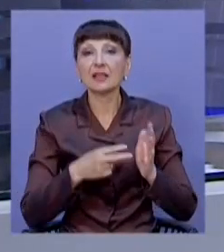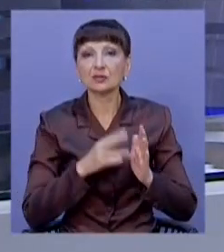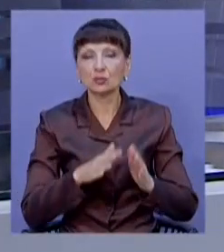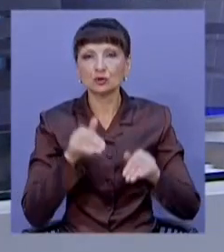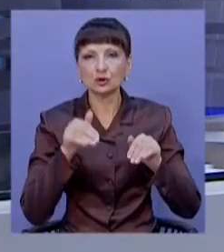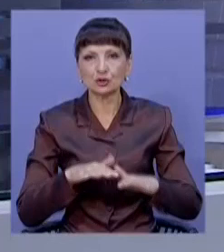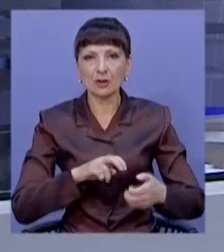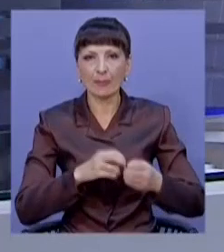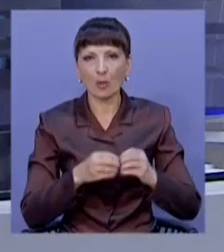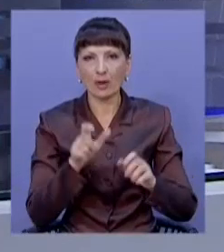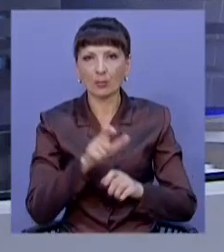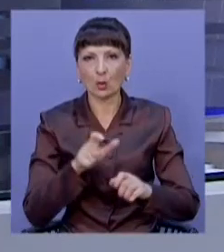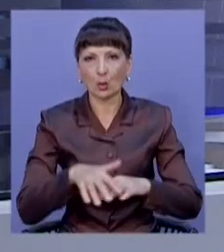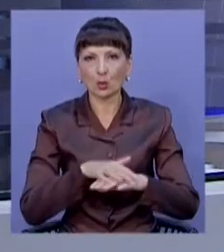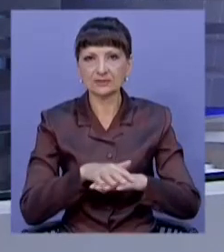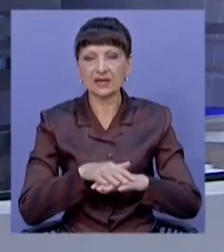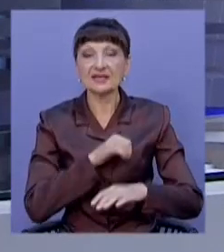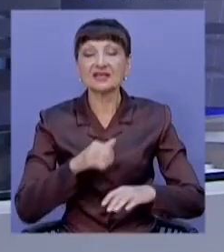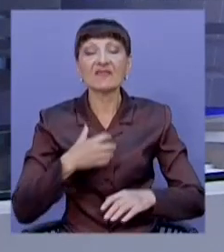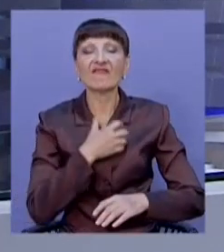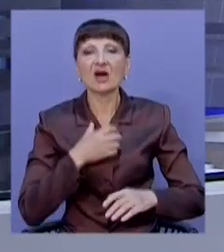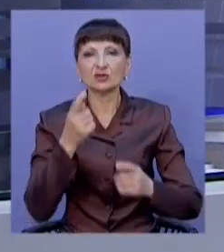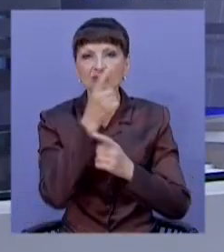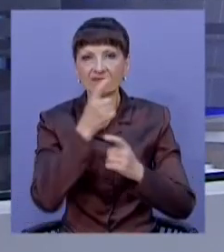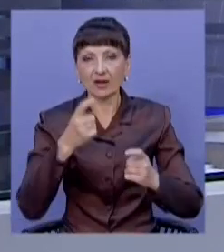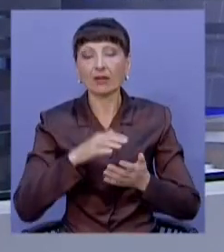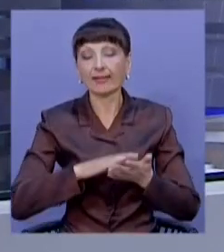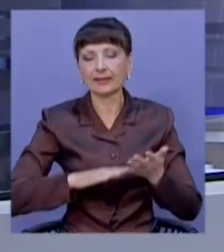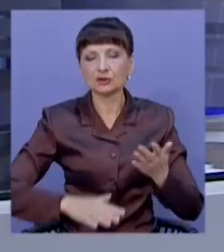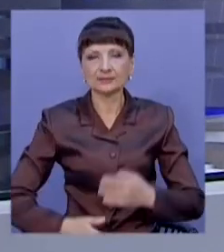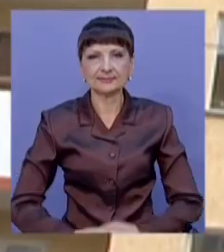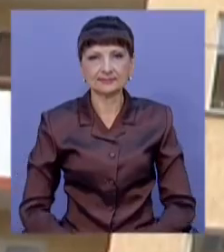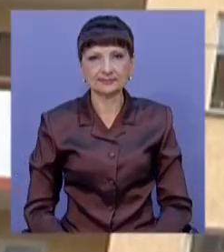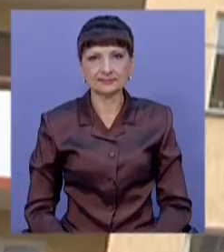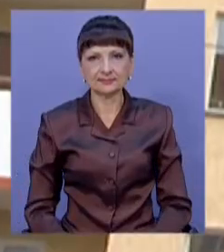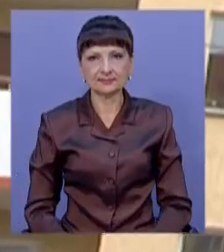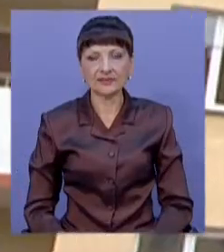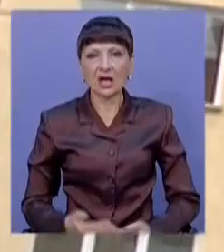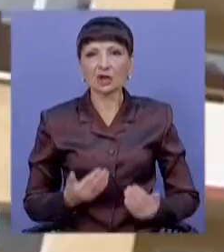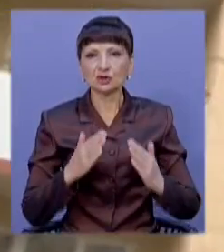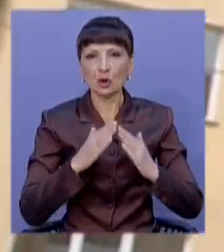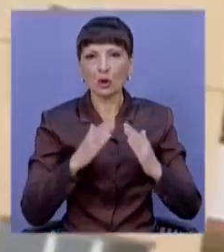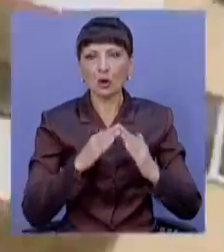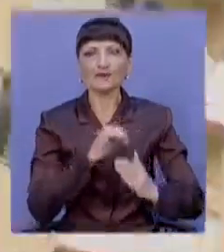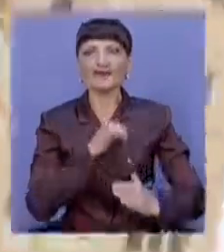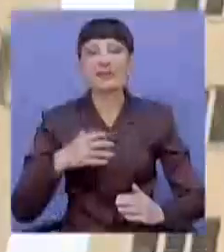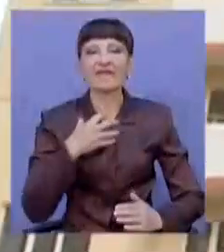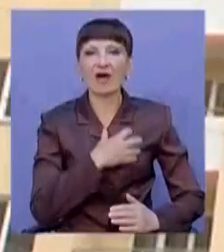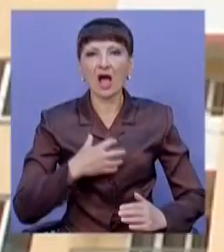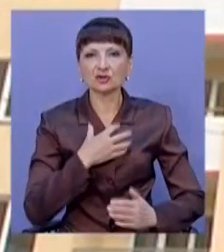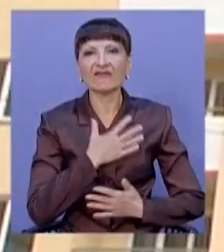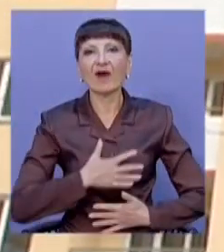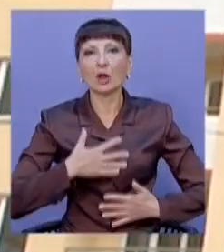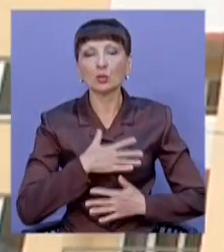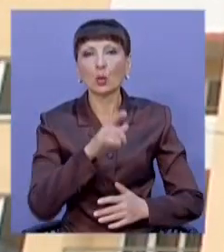решение проблем народа. О самых важных заявлениях в материале Рамины Макаримовой. Жилье – одна из самых важнейших и